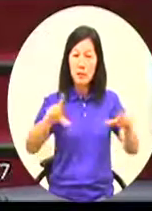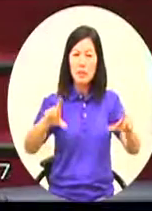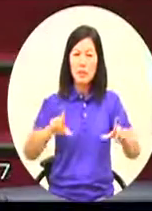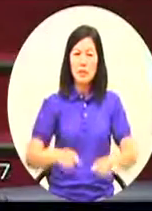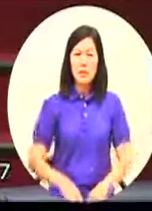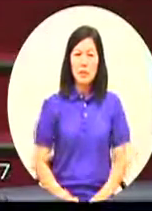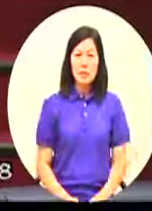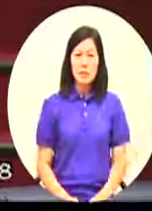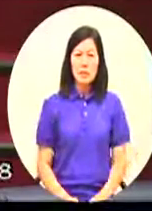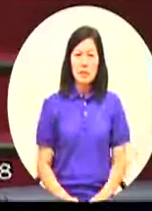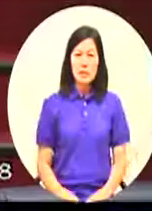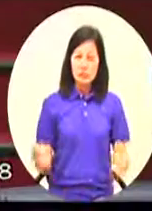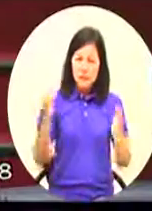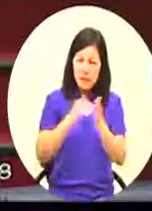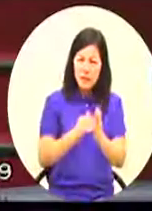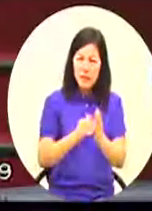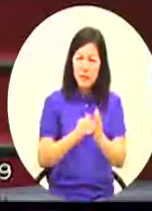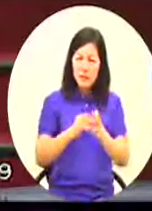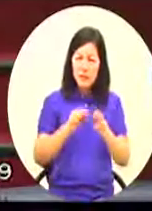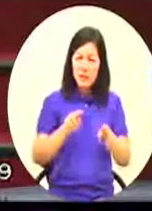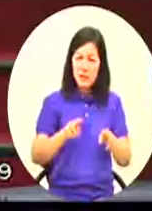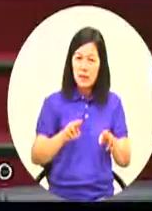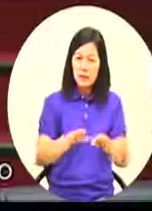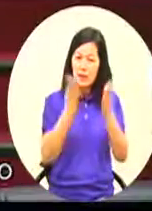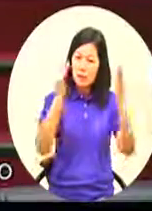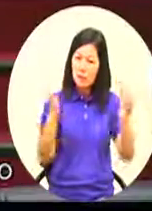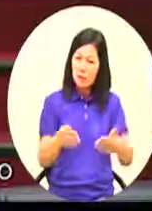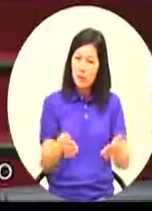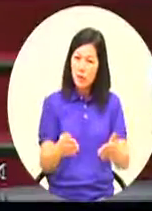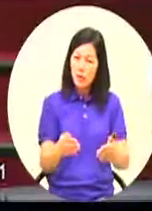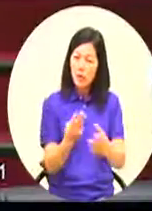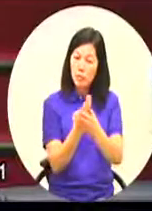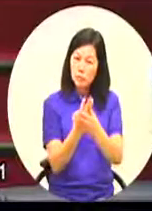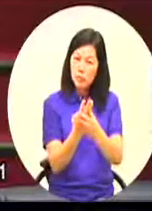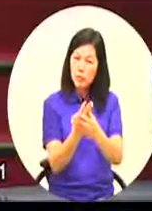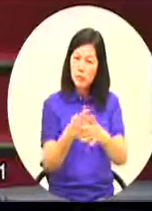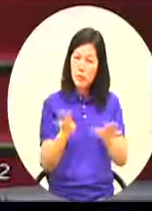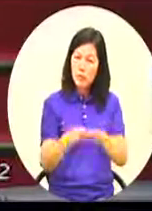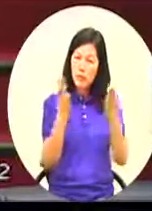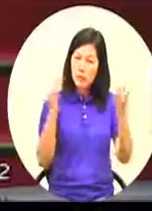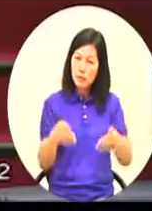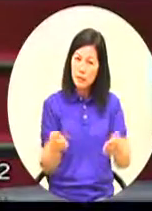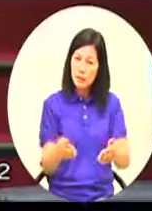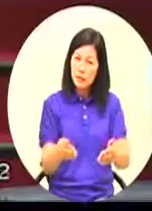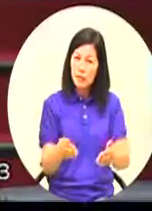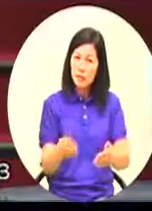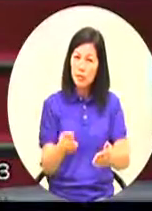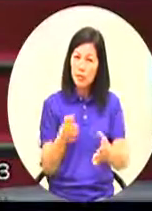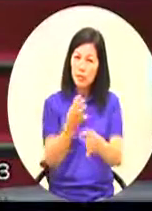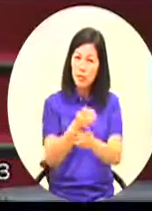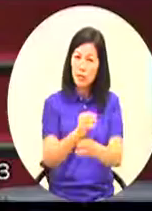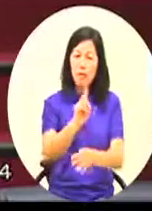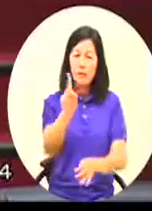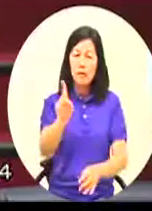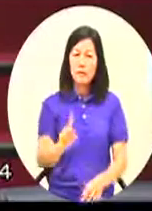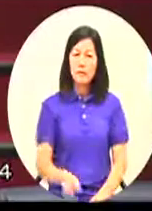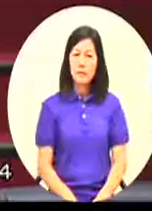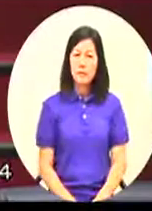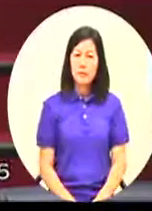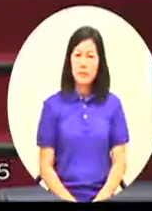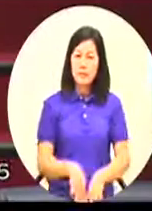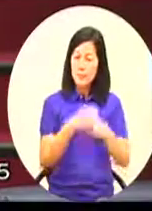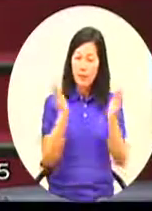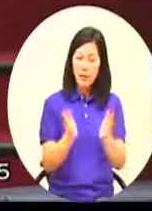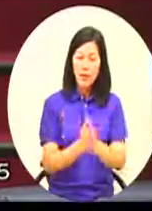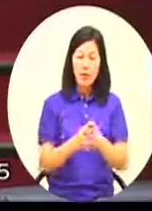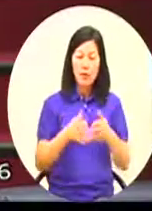到底什么时候开始执行？我们的温泉到底什么时候执行？那我们这个所有的这个部落